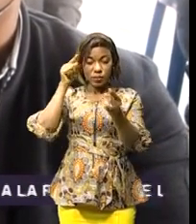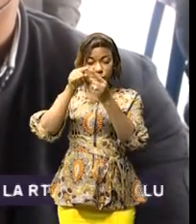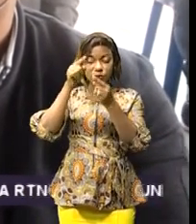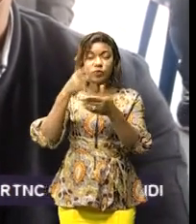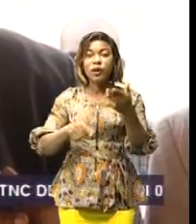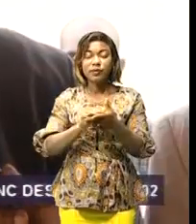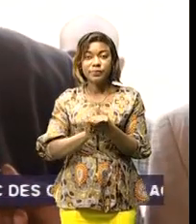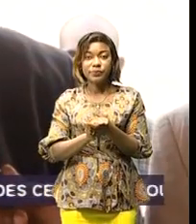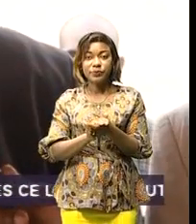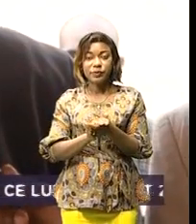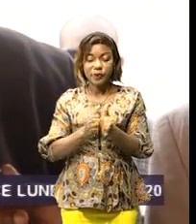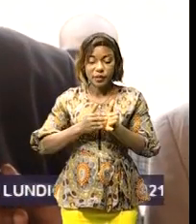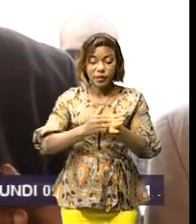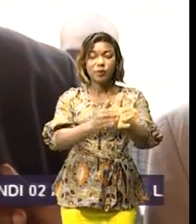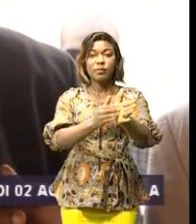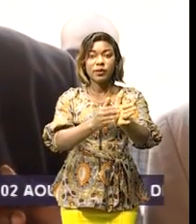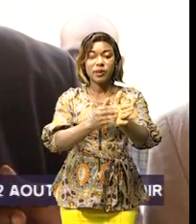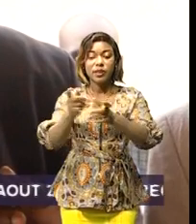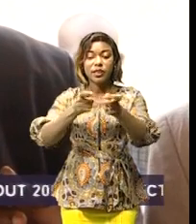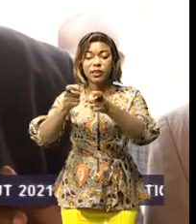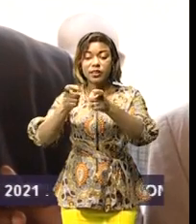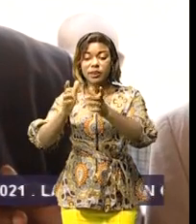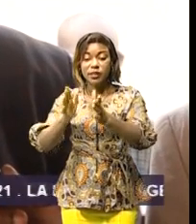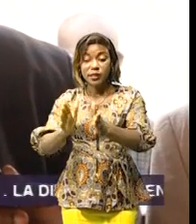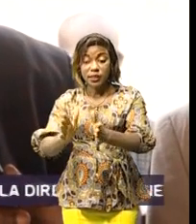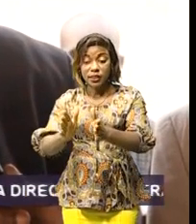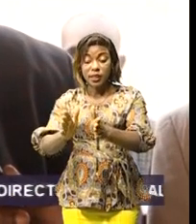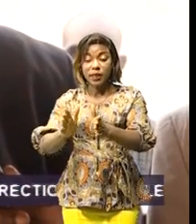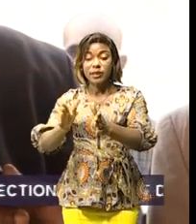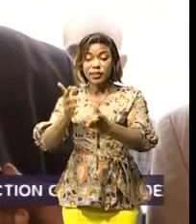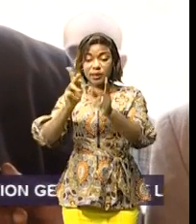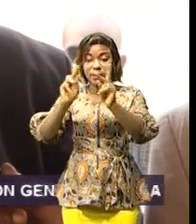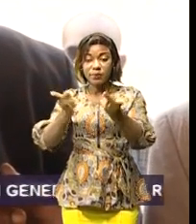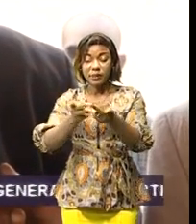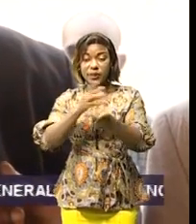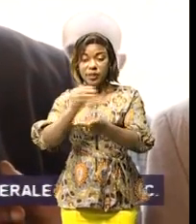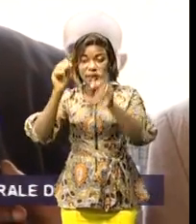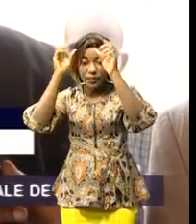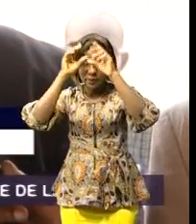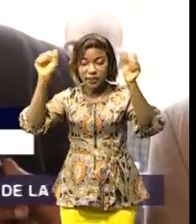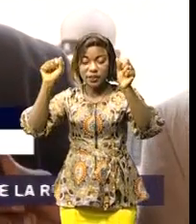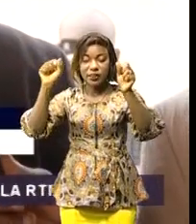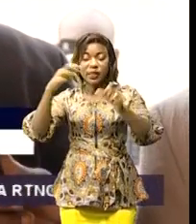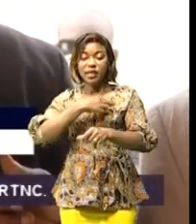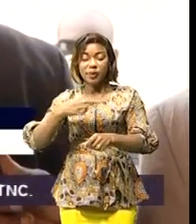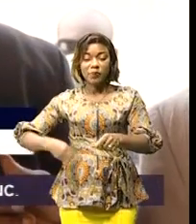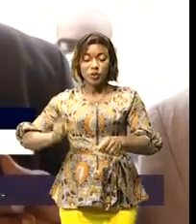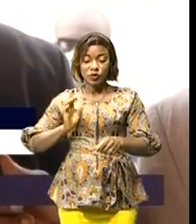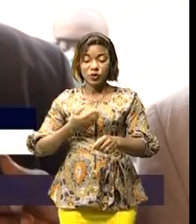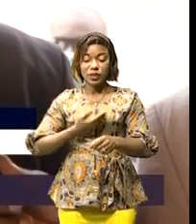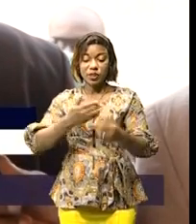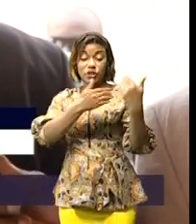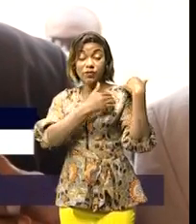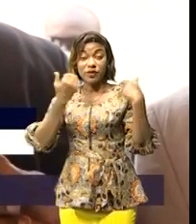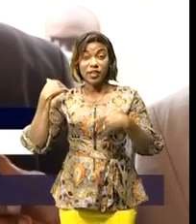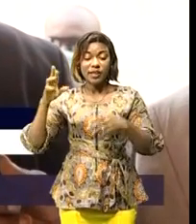objectif d'accompagner les dirigeants du parti et le président de la République, notre chef de l'État, par